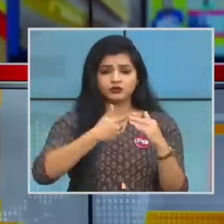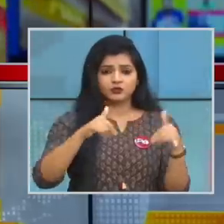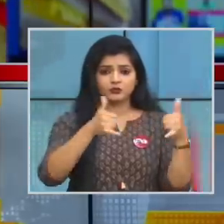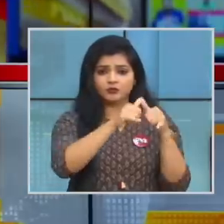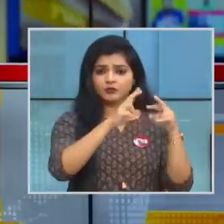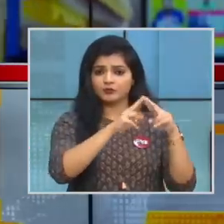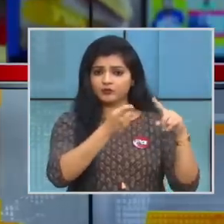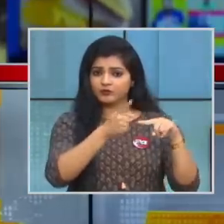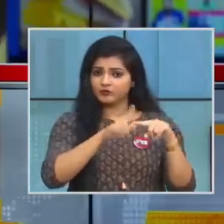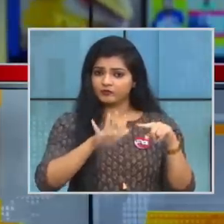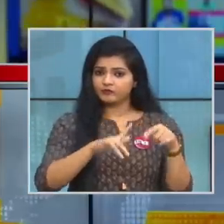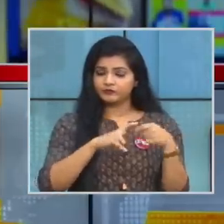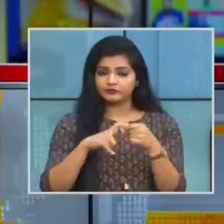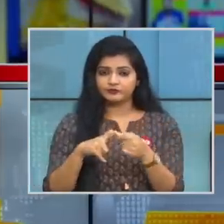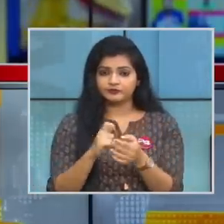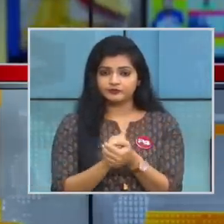സജോ?